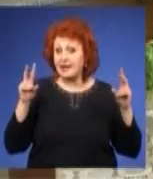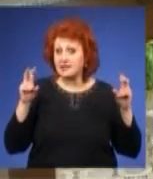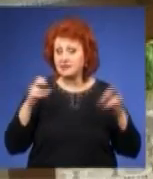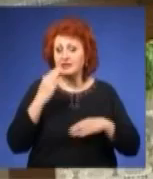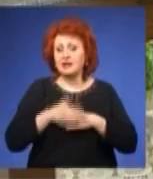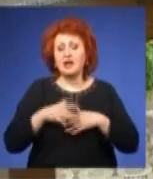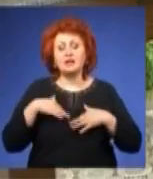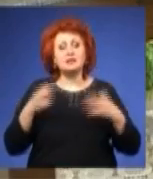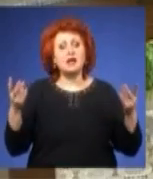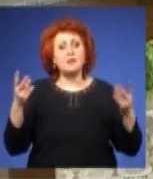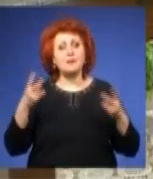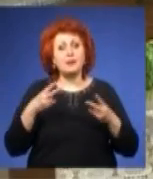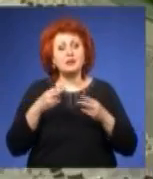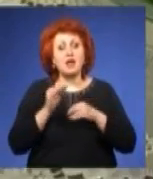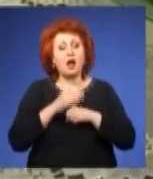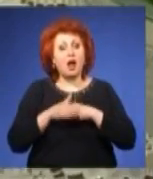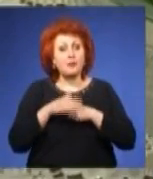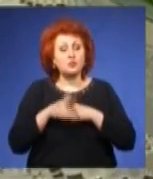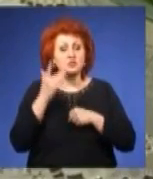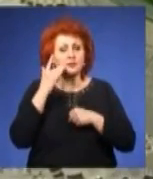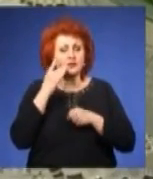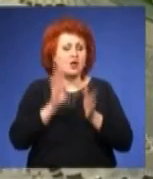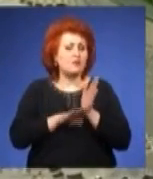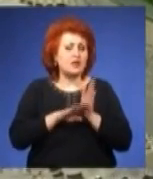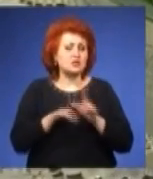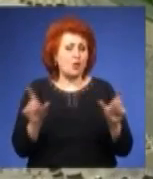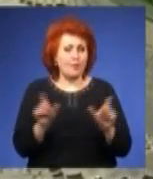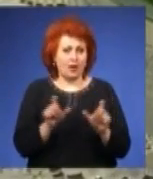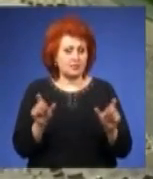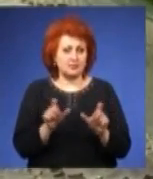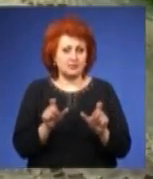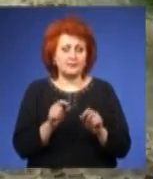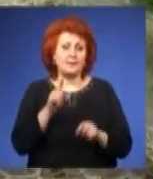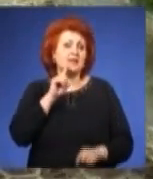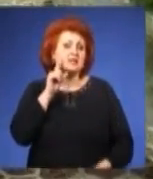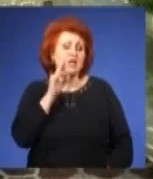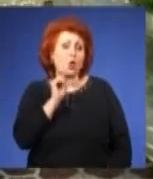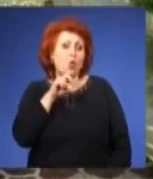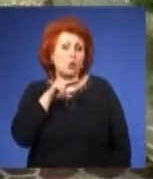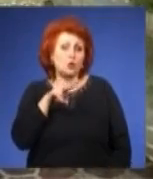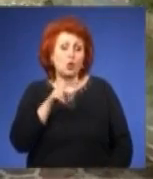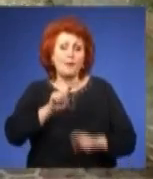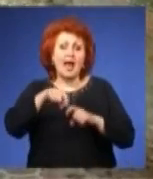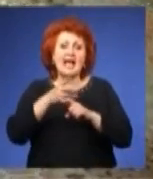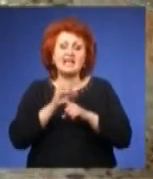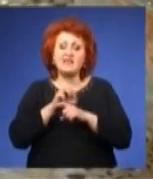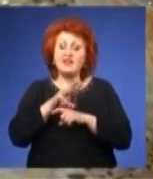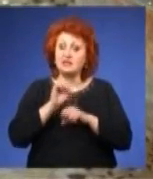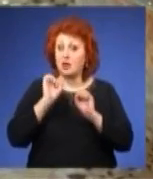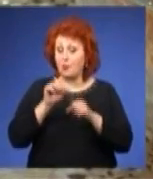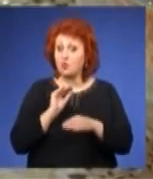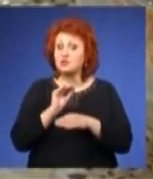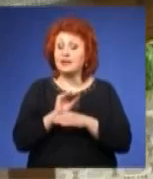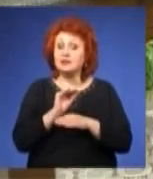полезный. Для салата нам понадобится пекинская капуста, которая продается в самом простом гастрономе, зелень укропа, креветки, очищенные по